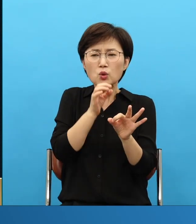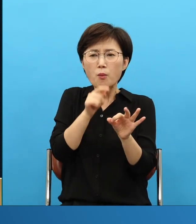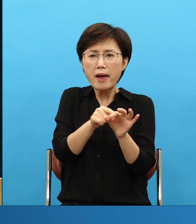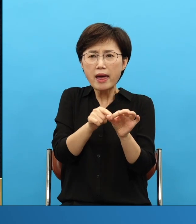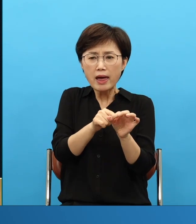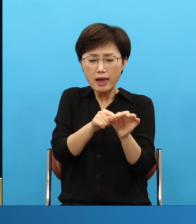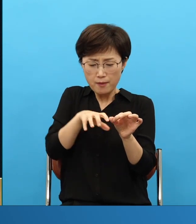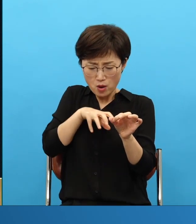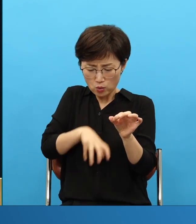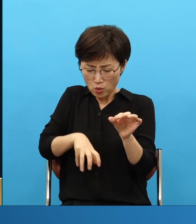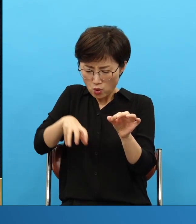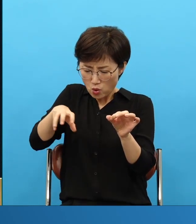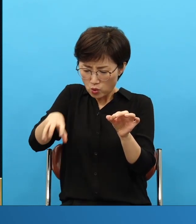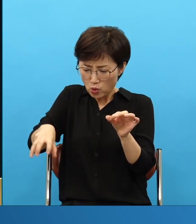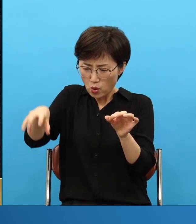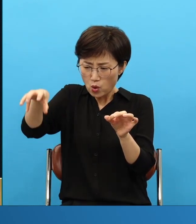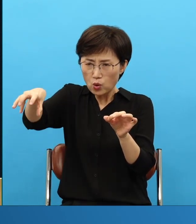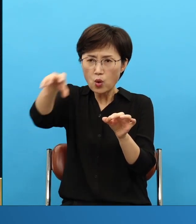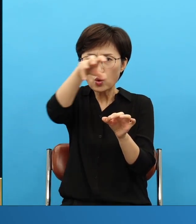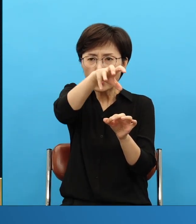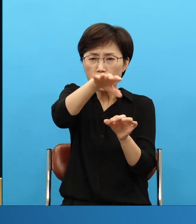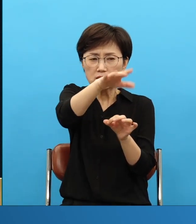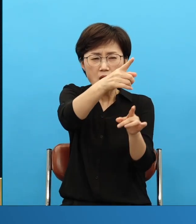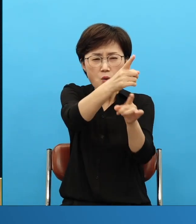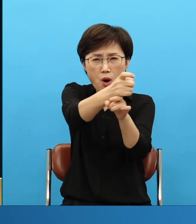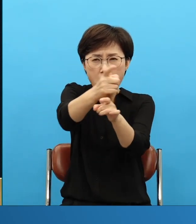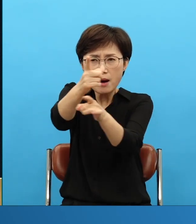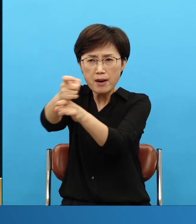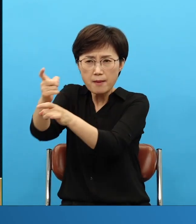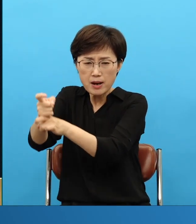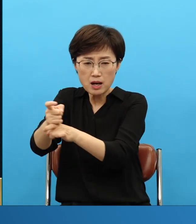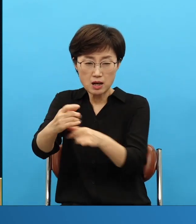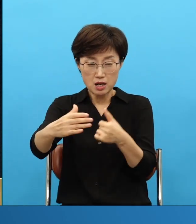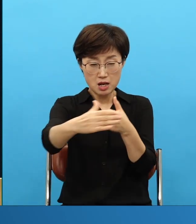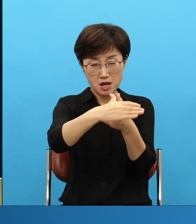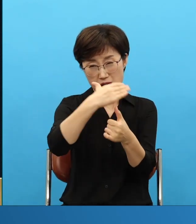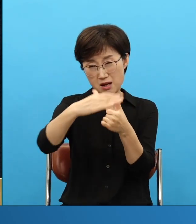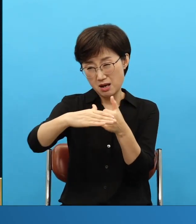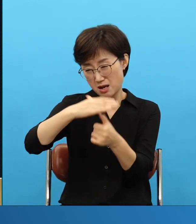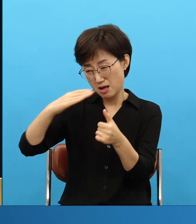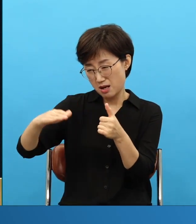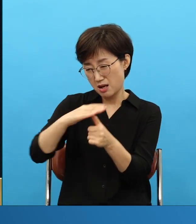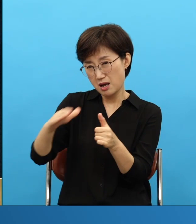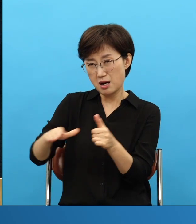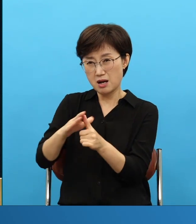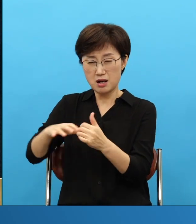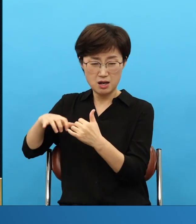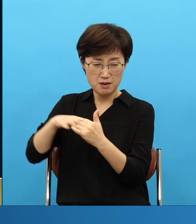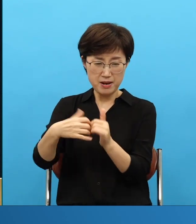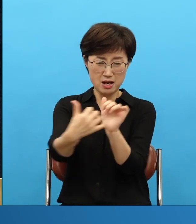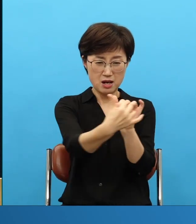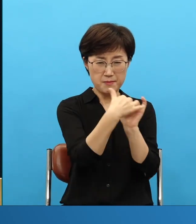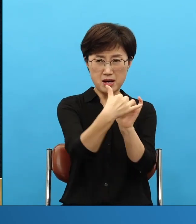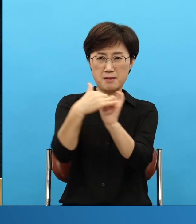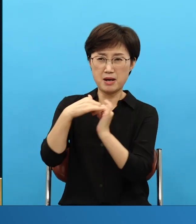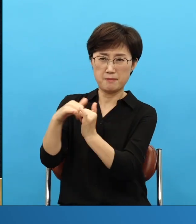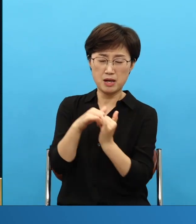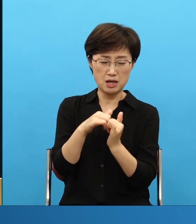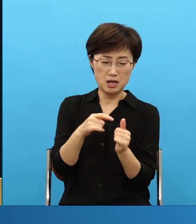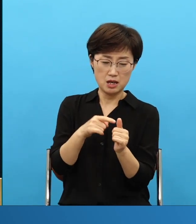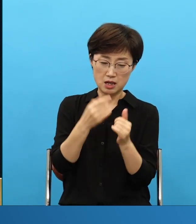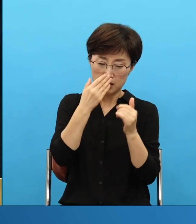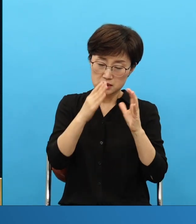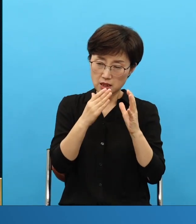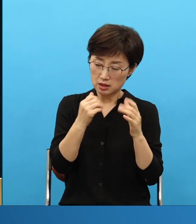중에는 블레셋. and Philistines also. 계속 공격을 합니다. And these countries continue to invade their country. 이스라엘은